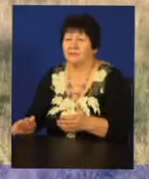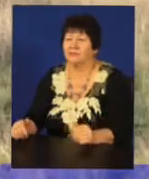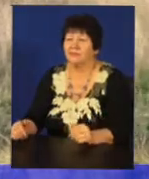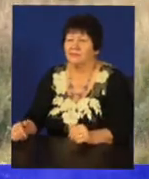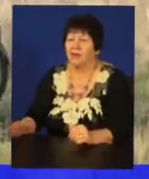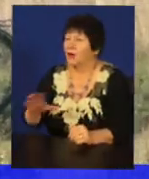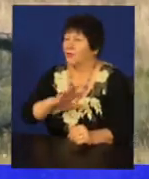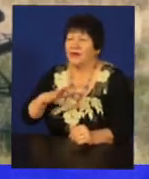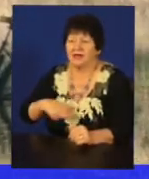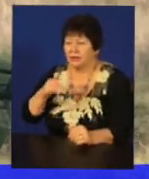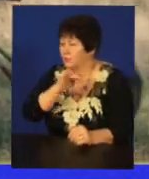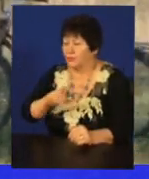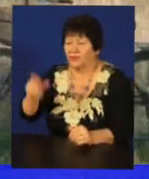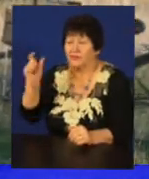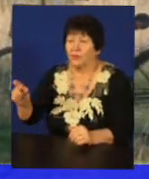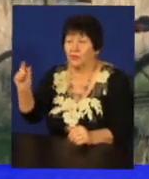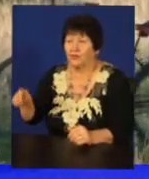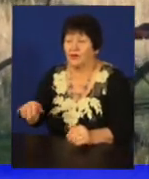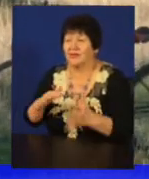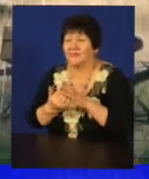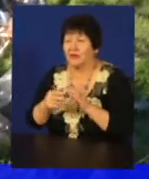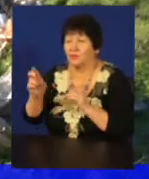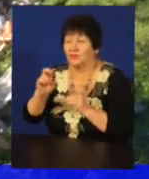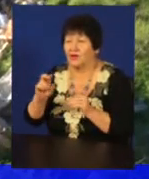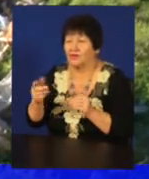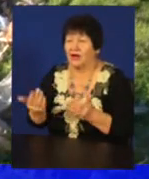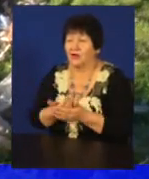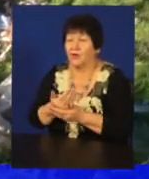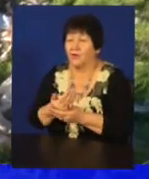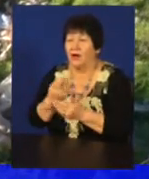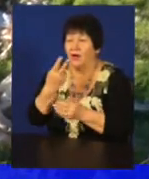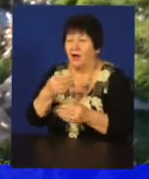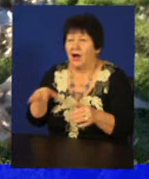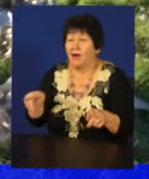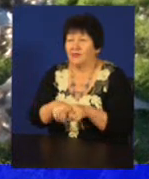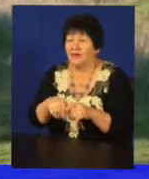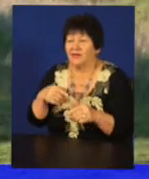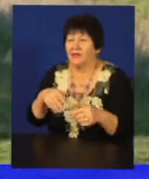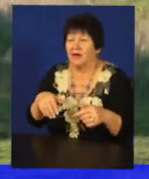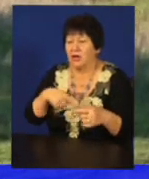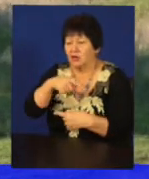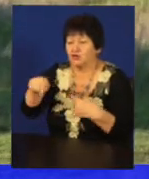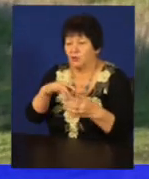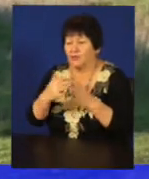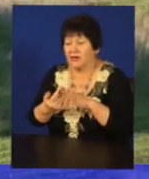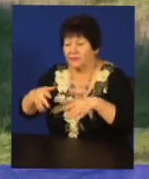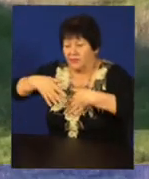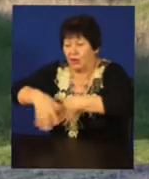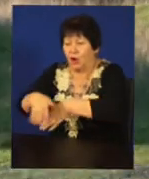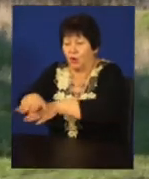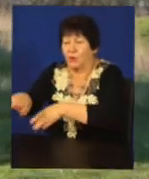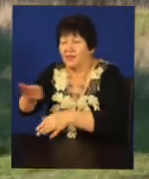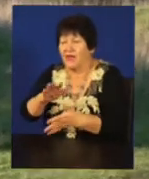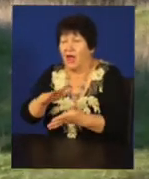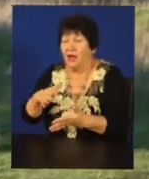Cu regret, nu toți locuitorii satului Bogdanovca Nouă procedează astfel. În jurul satului sunt o mulțime de gropi de gunoi